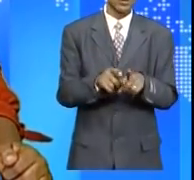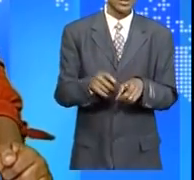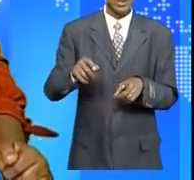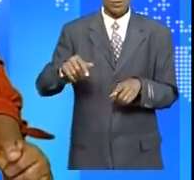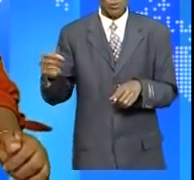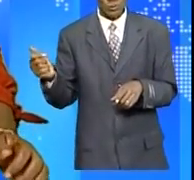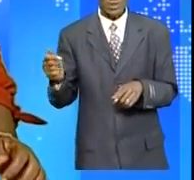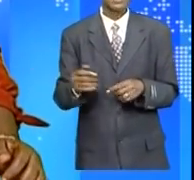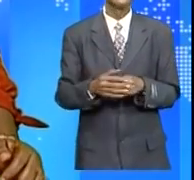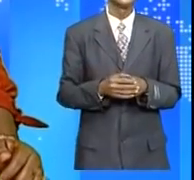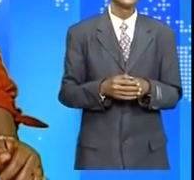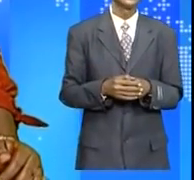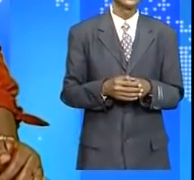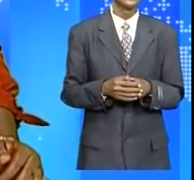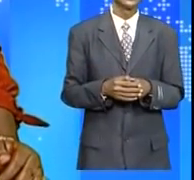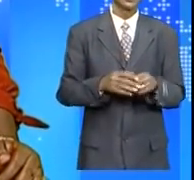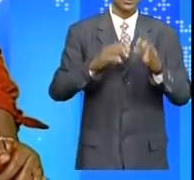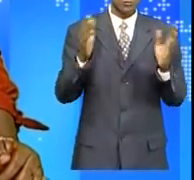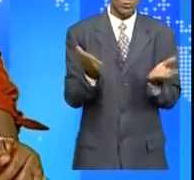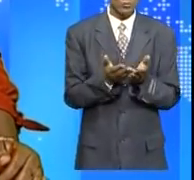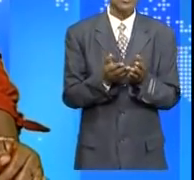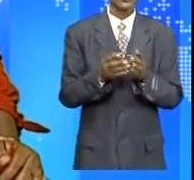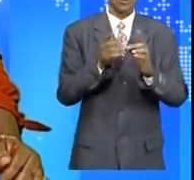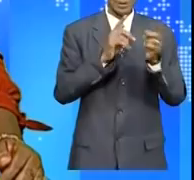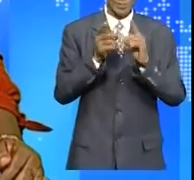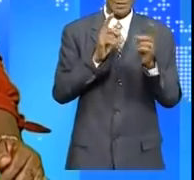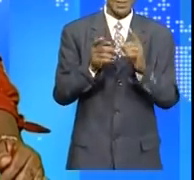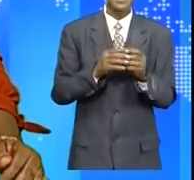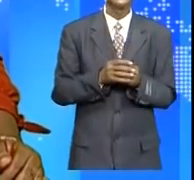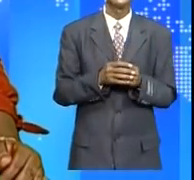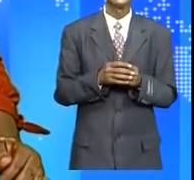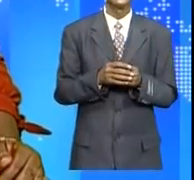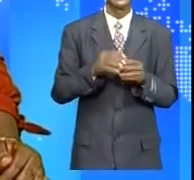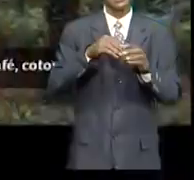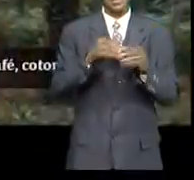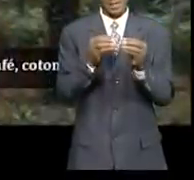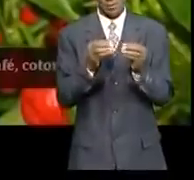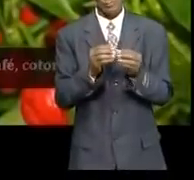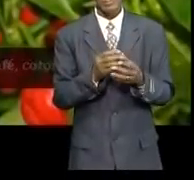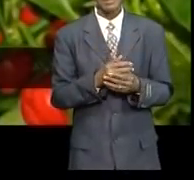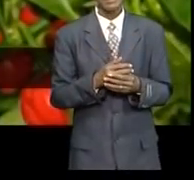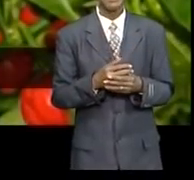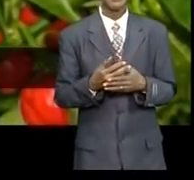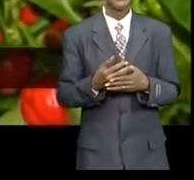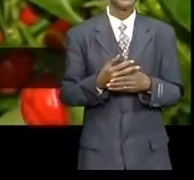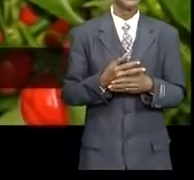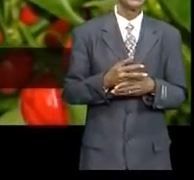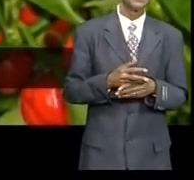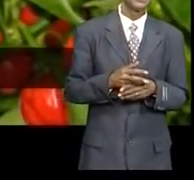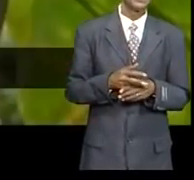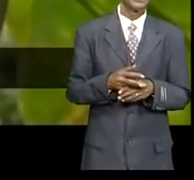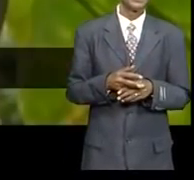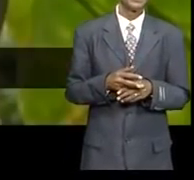faite par l'Office de petites et moyennes entreprises chez Mène Dondo. Le potentiel agricole de la